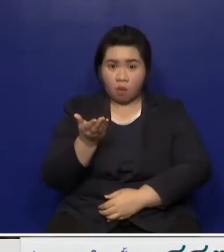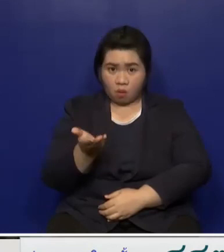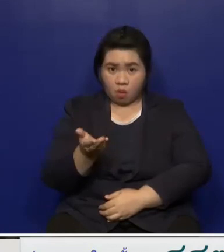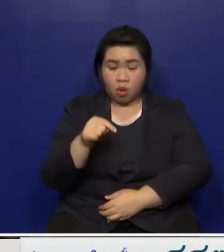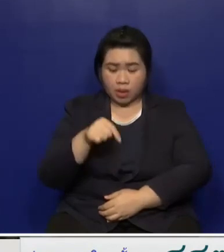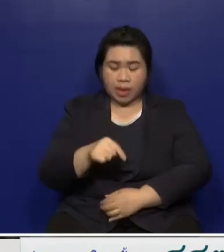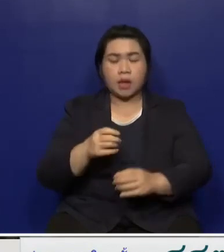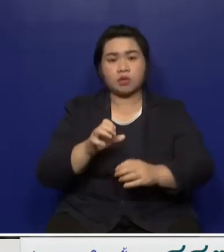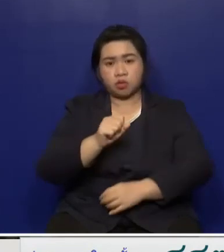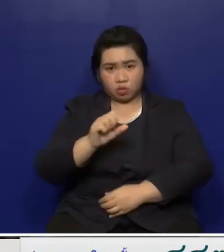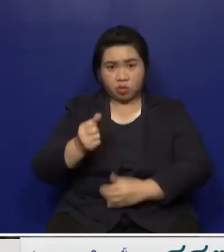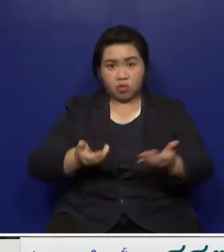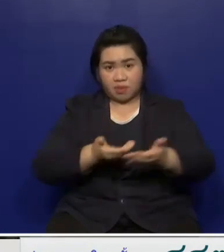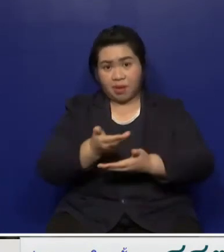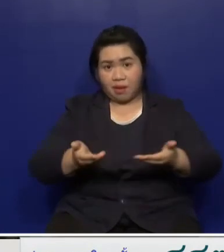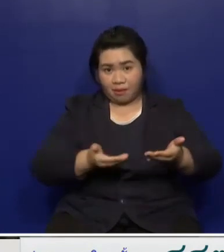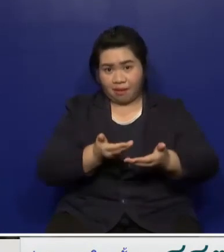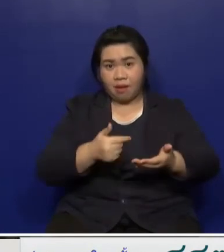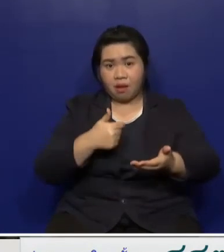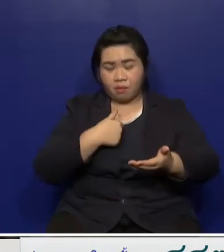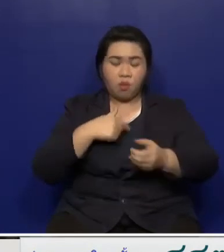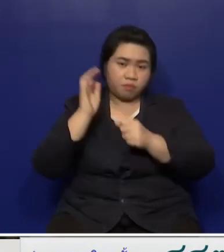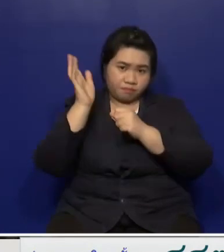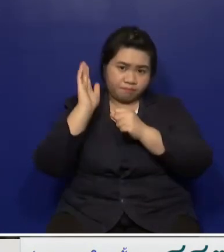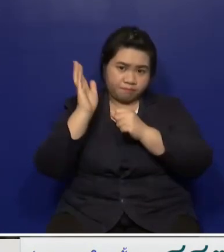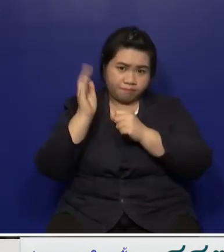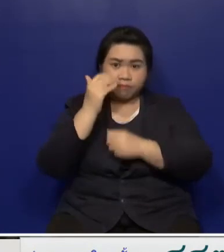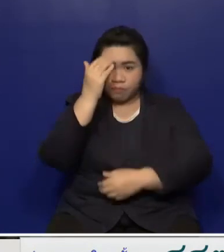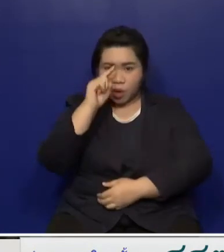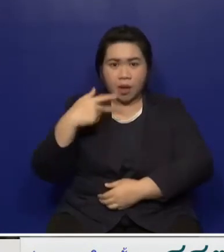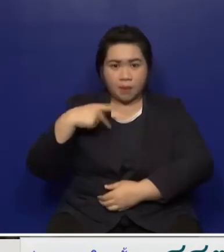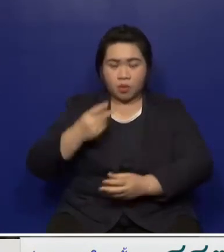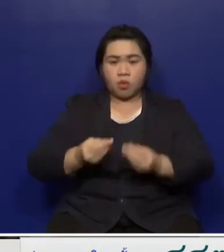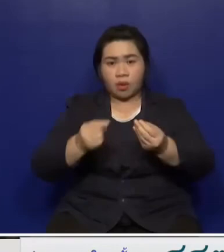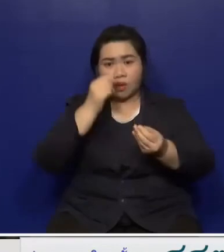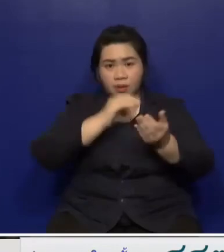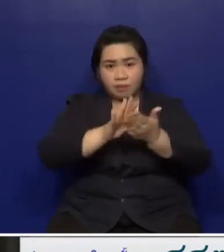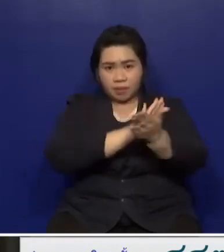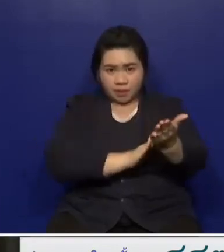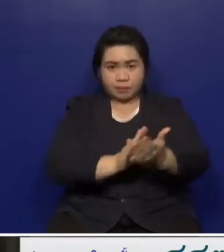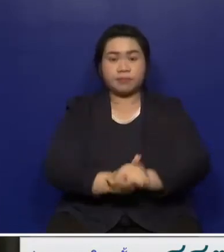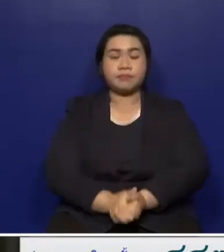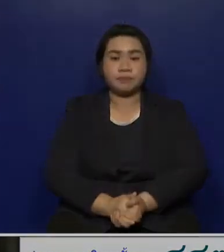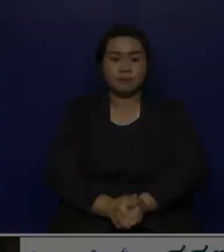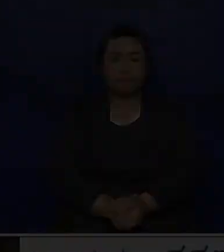ภาวทธตัสดรพิเจนาในส่วทผมได้พิปลายไปเพื่อประยน์ของประเทศชตครั ขอบคมากครับเจินท่าน